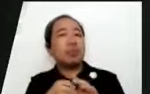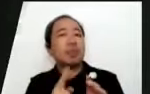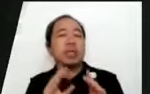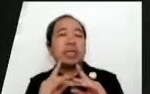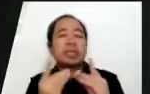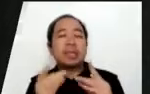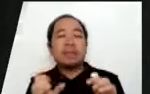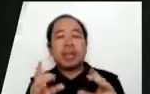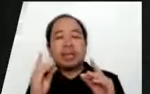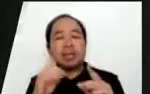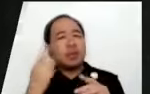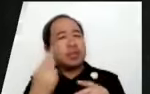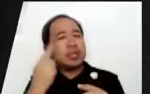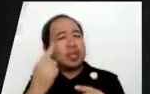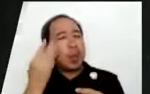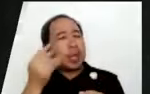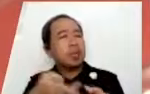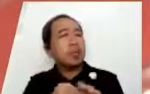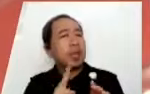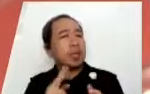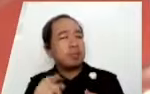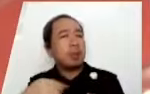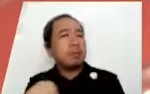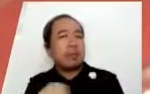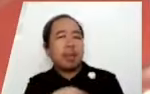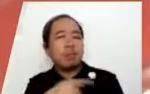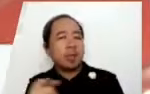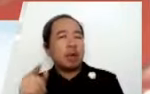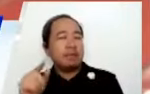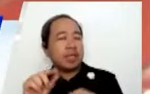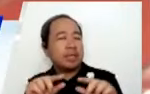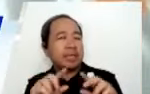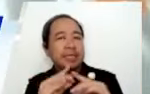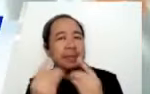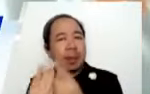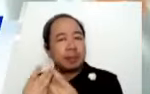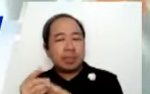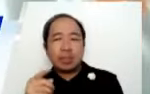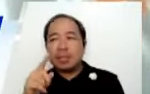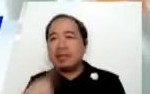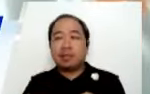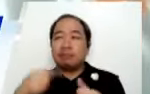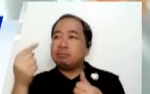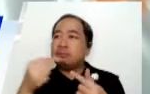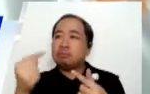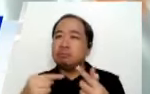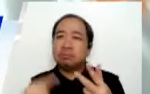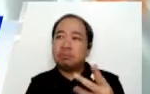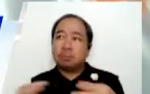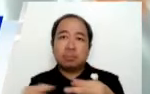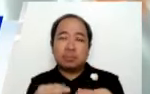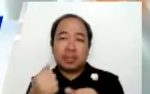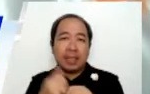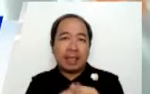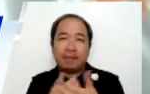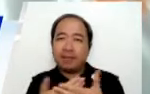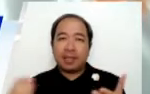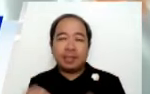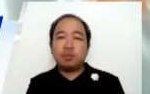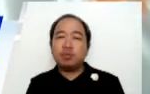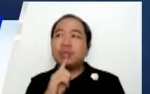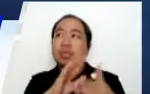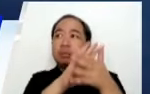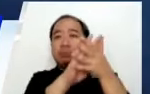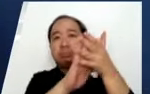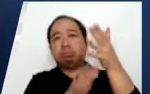kanyang pagbibitiw bilang miyembro ng gabinete, hindi pa raw niya kayang isa-isahin. Mahaba talaga yung listahan ng mga